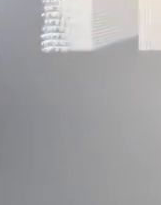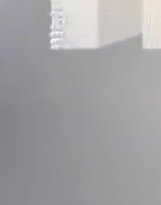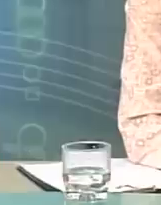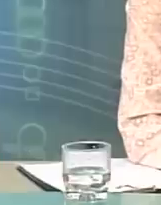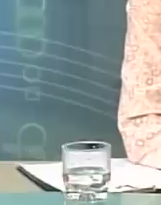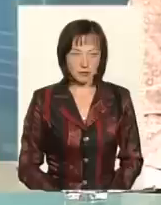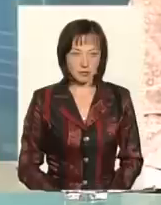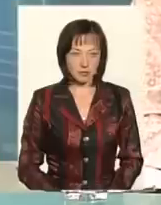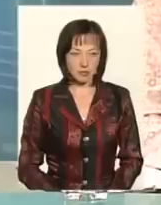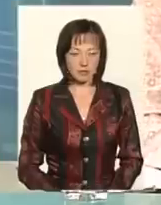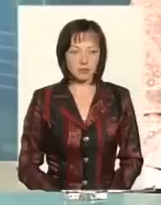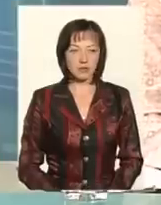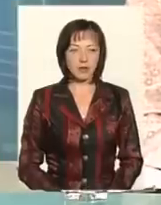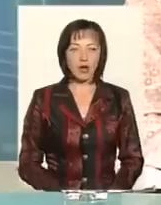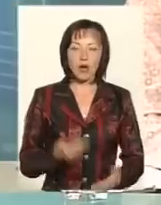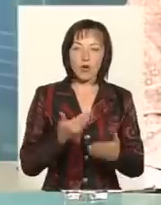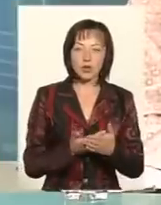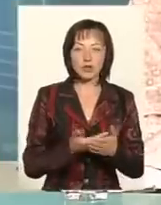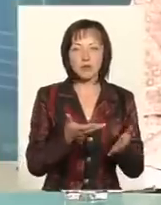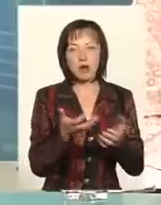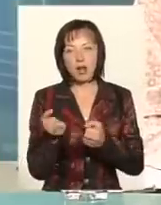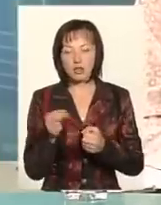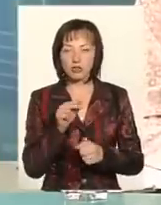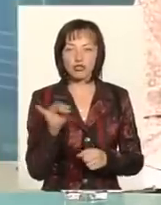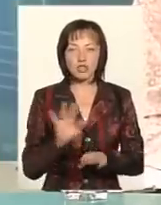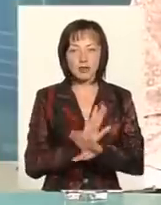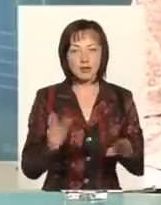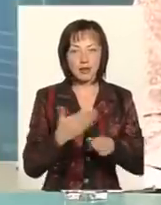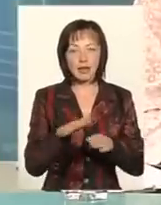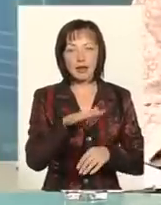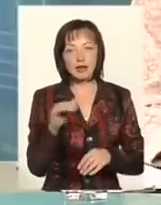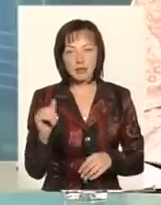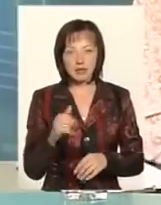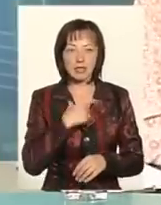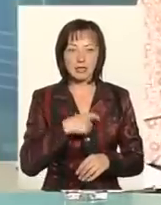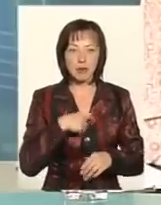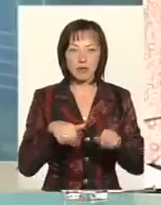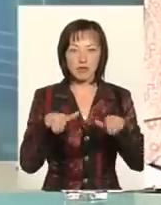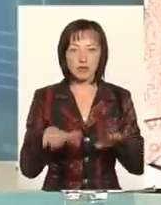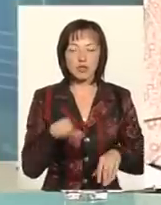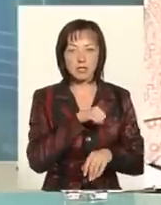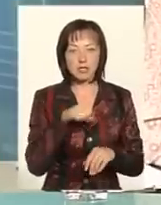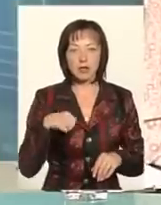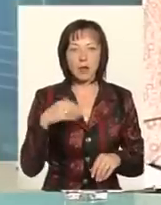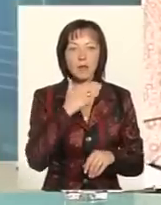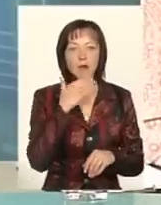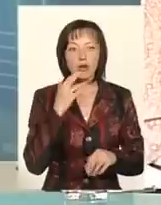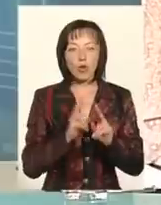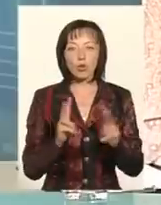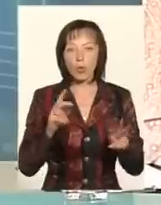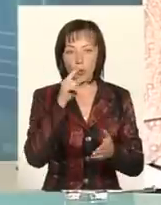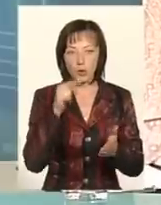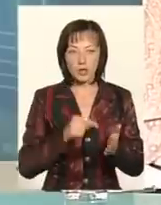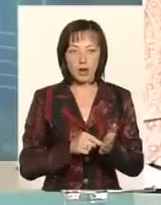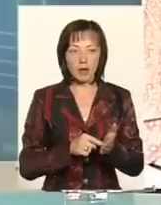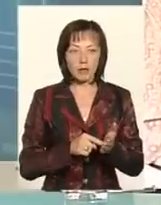позичальника Отже брати чи ні кредит кожен вирішує для нь для себе сам Разом з тим багатьох хто свого часу потрапив